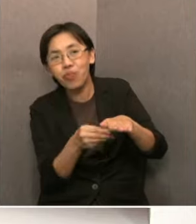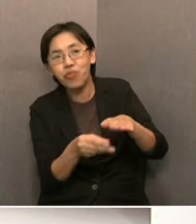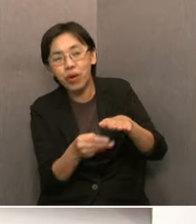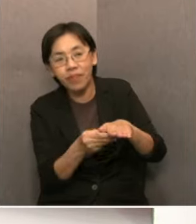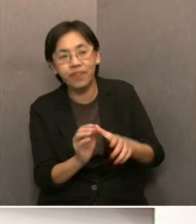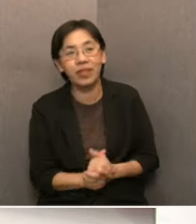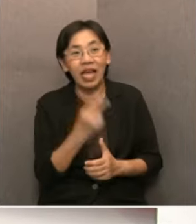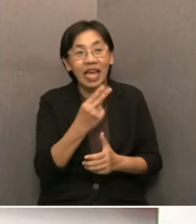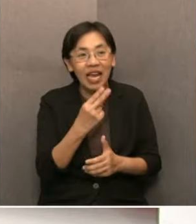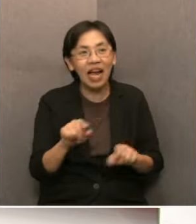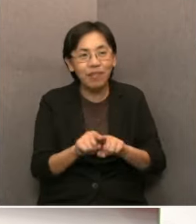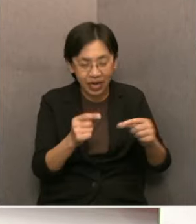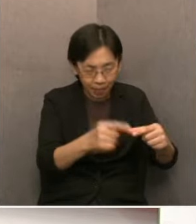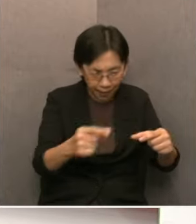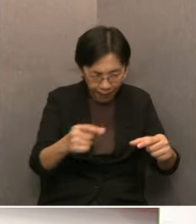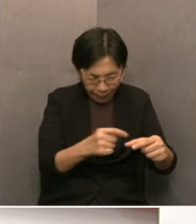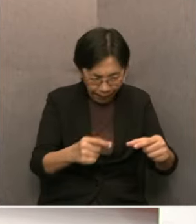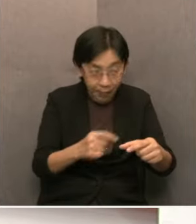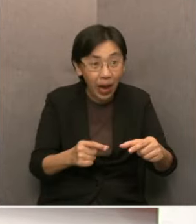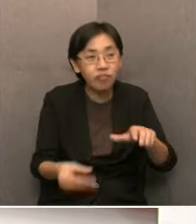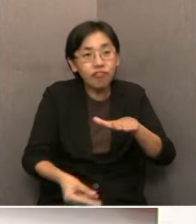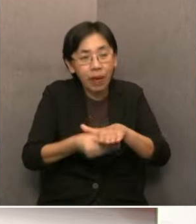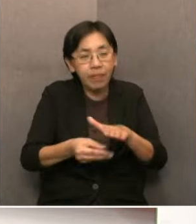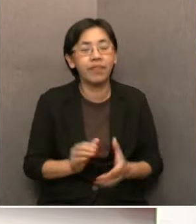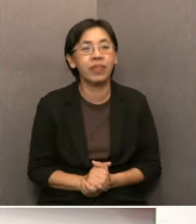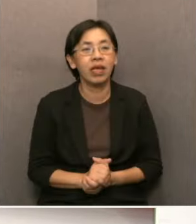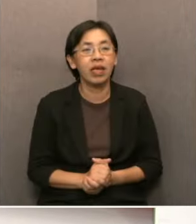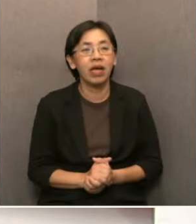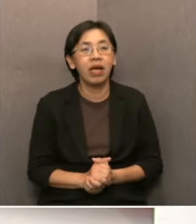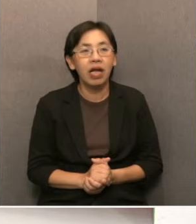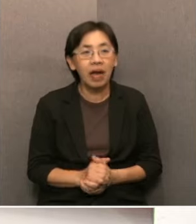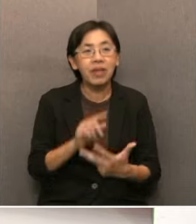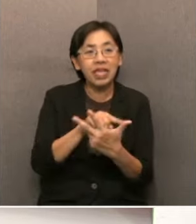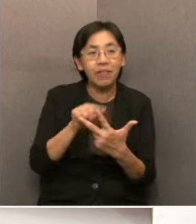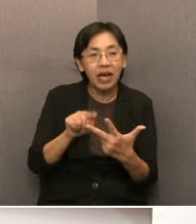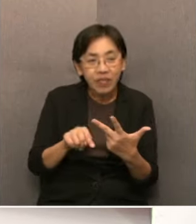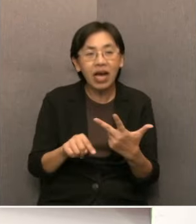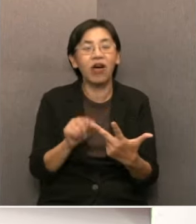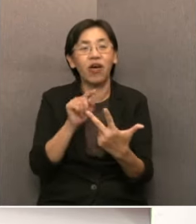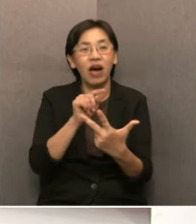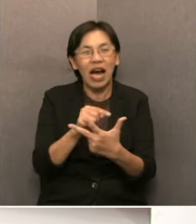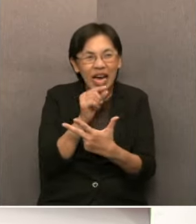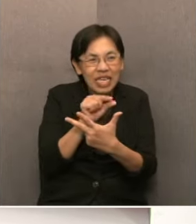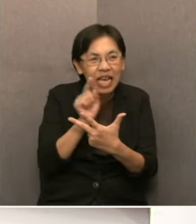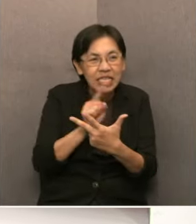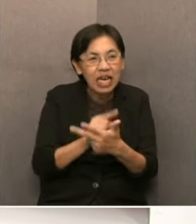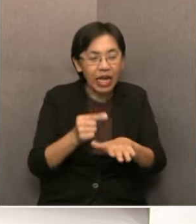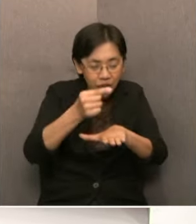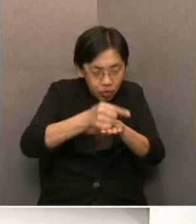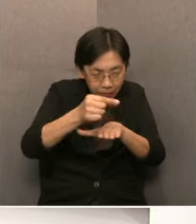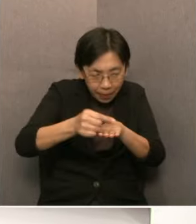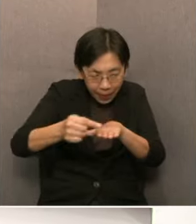ใหญ่ เลยต่อ Lego เลยคุผชมด้่ายลมาก็เป็นแบบแตเตรี thìระดับโมดูร์ส่วนที่เล็ที่สุก็เป็นแบต